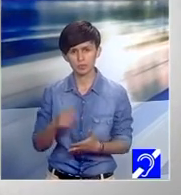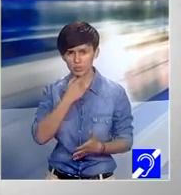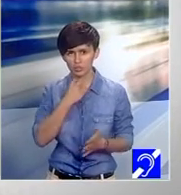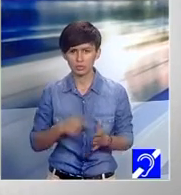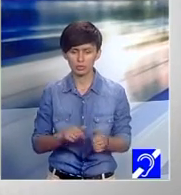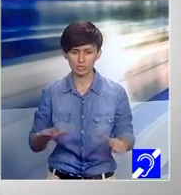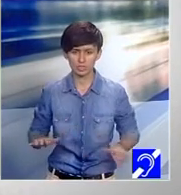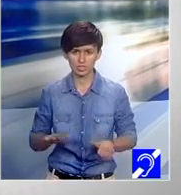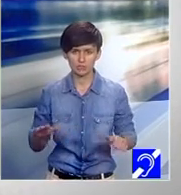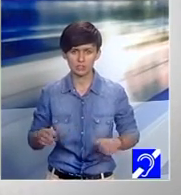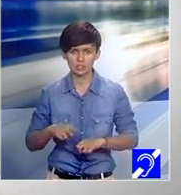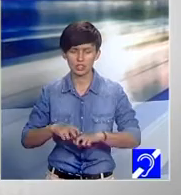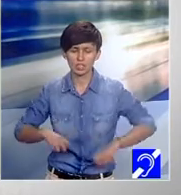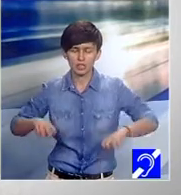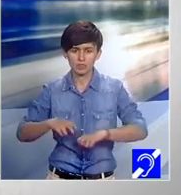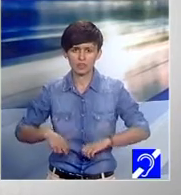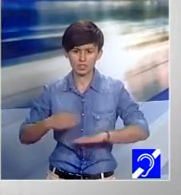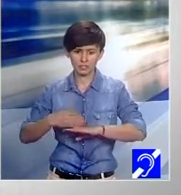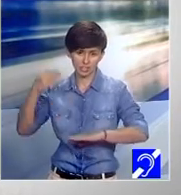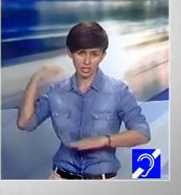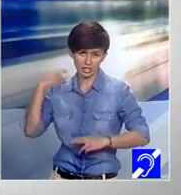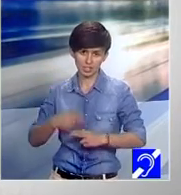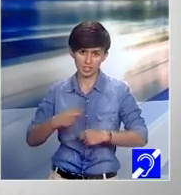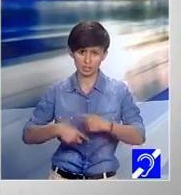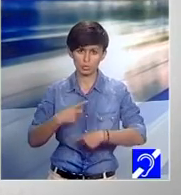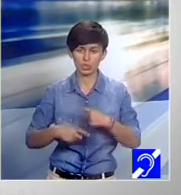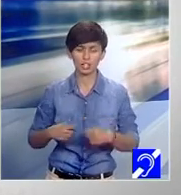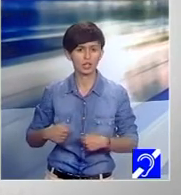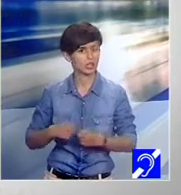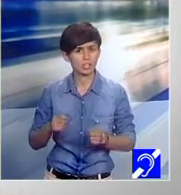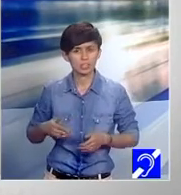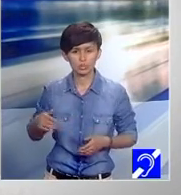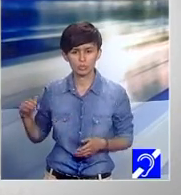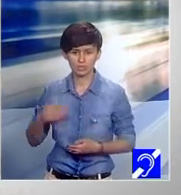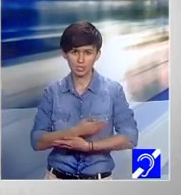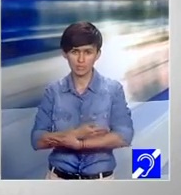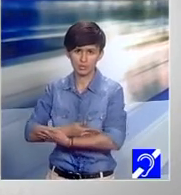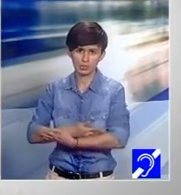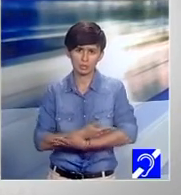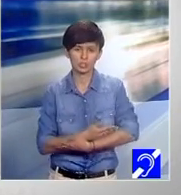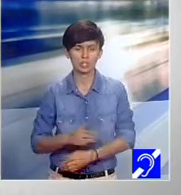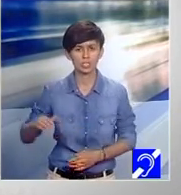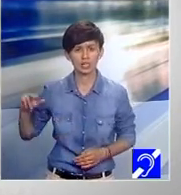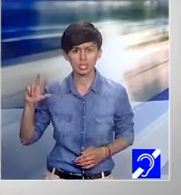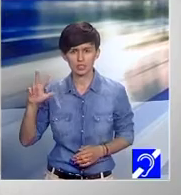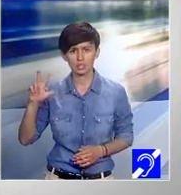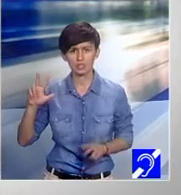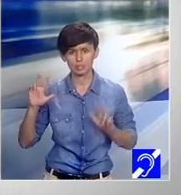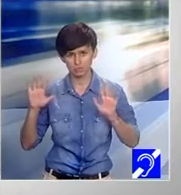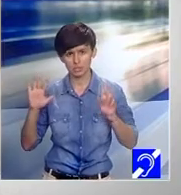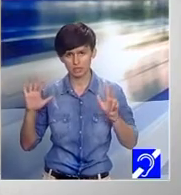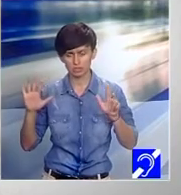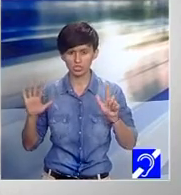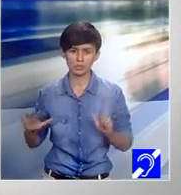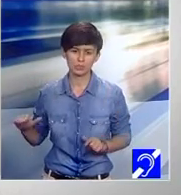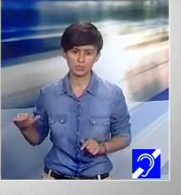2016, screening-ul la toți nou-născuții din 7 județe din România. Urmează Iașu, care